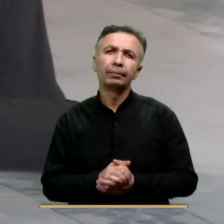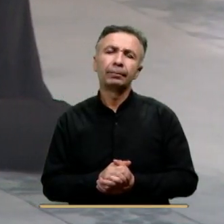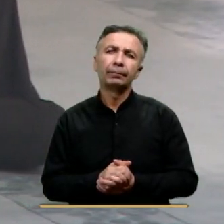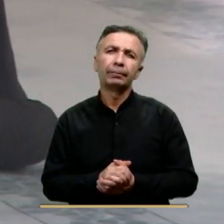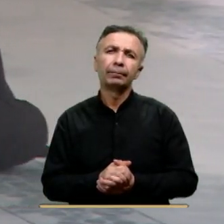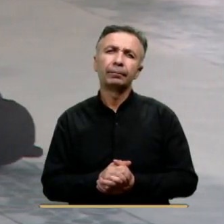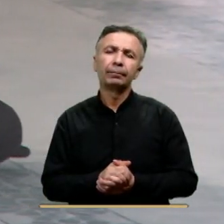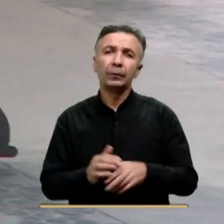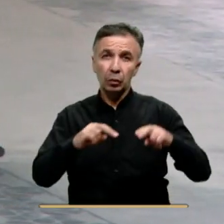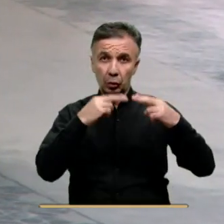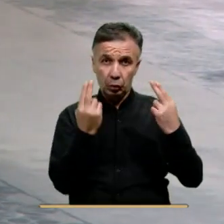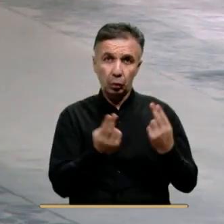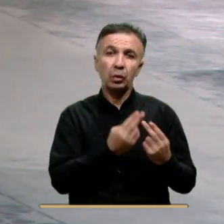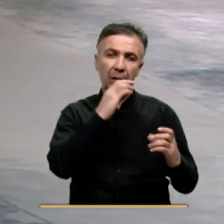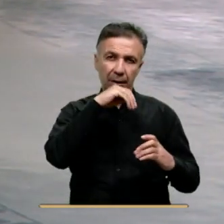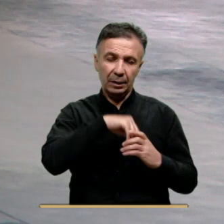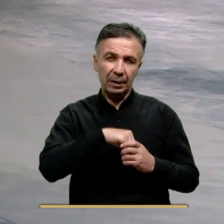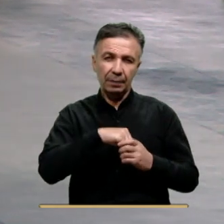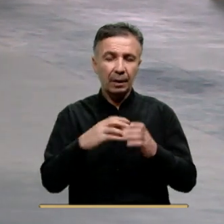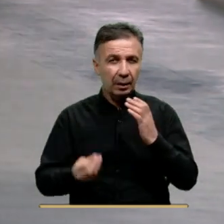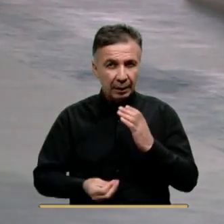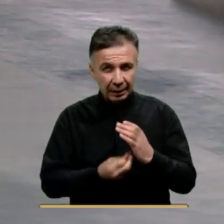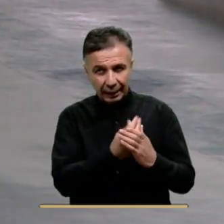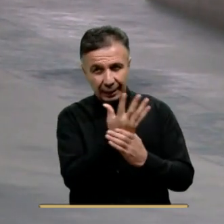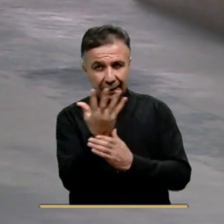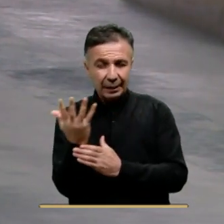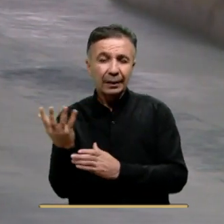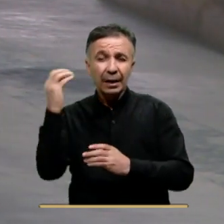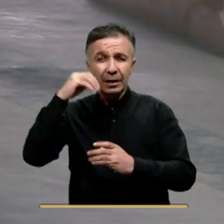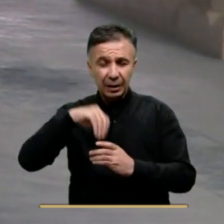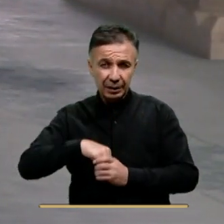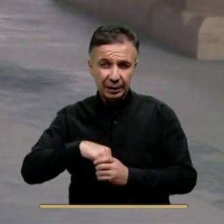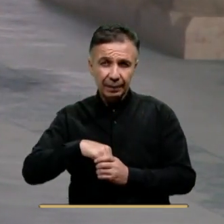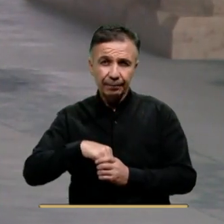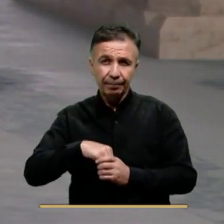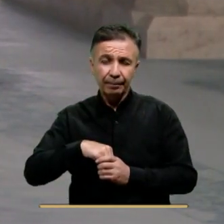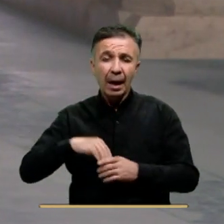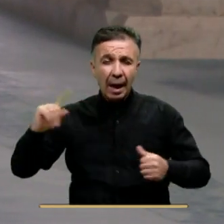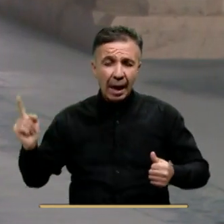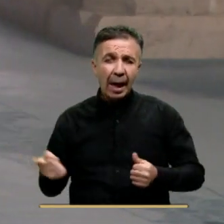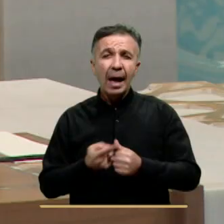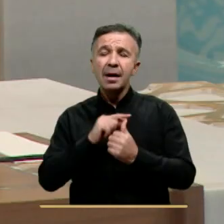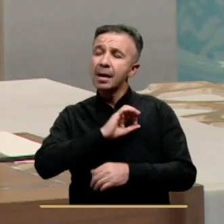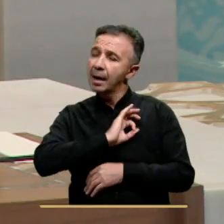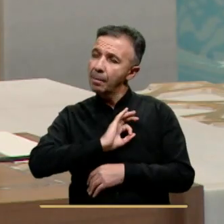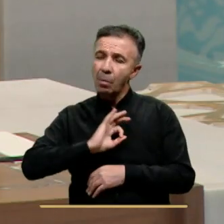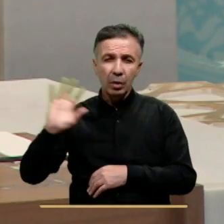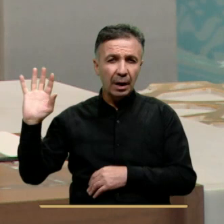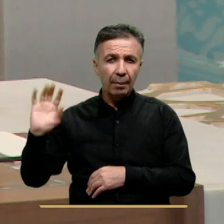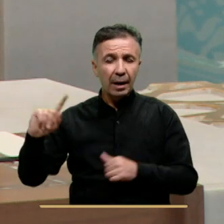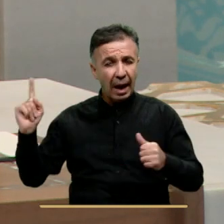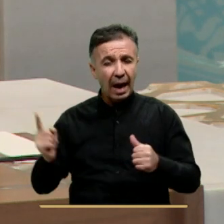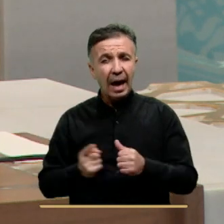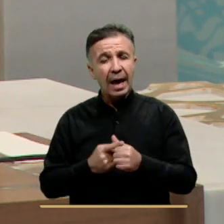Rabbimiz deki yaratılan varlıklar içerisinde en mükemmel ve en